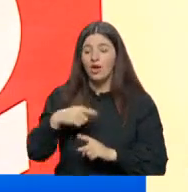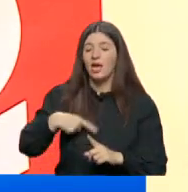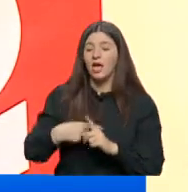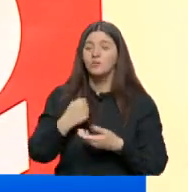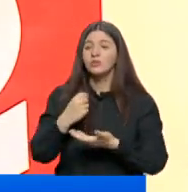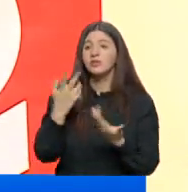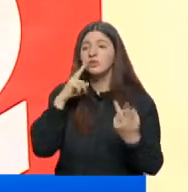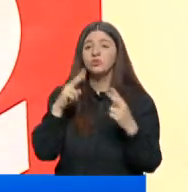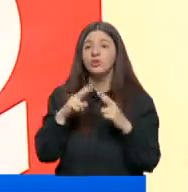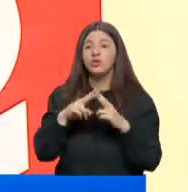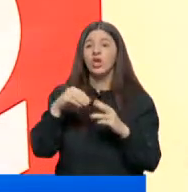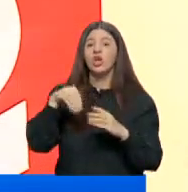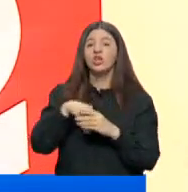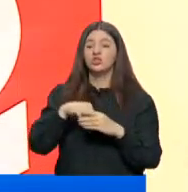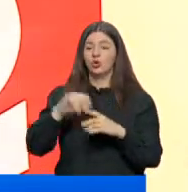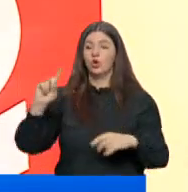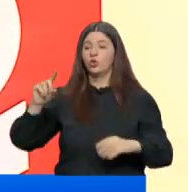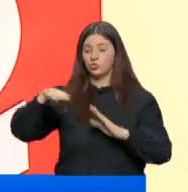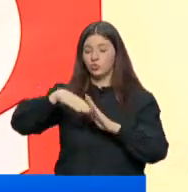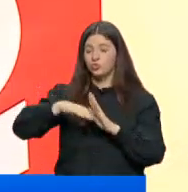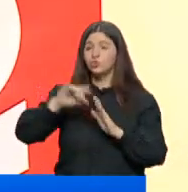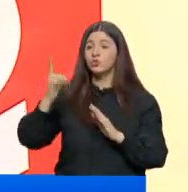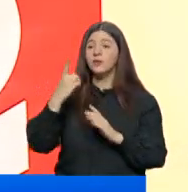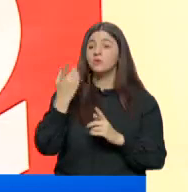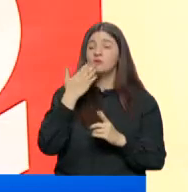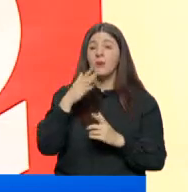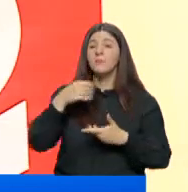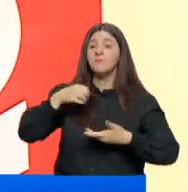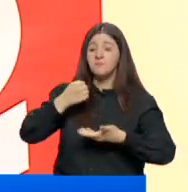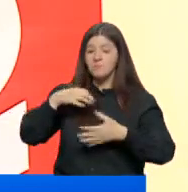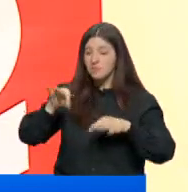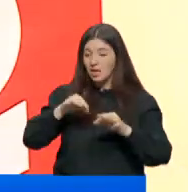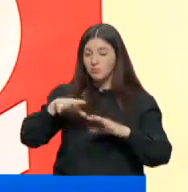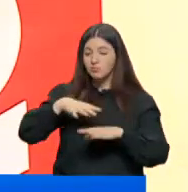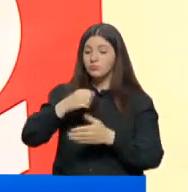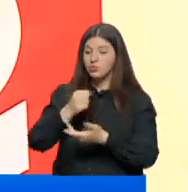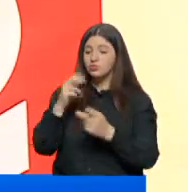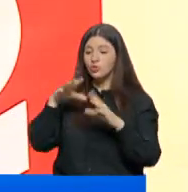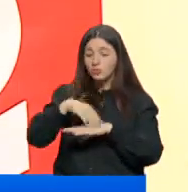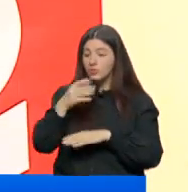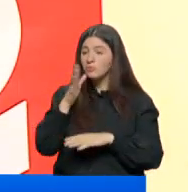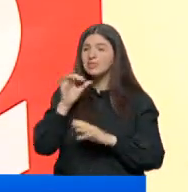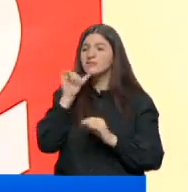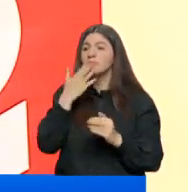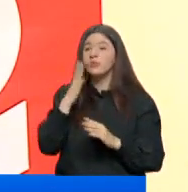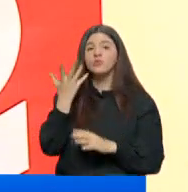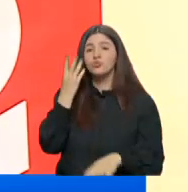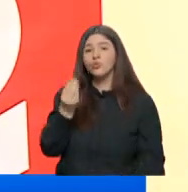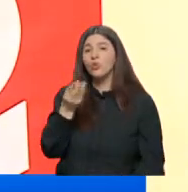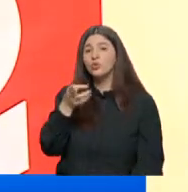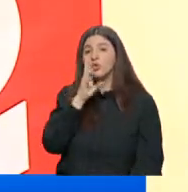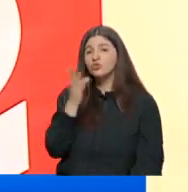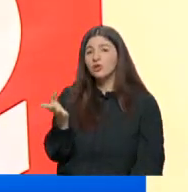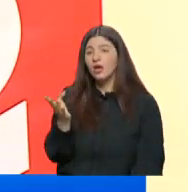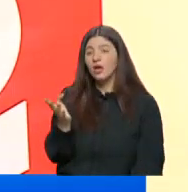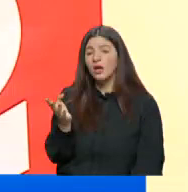nasıl görüşüleceğine ilişkin iç tüzükte bir hüküm yok. Plan Bütçe Komisyonu nasıl görüşeceğini bilmiyor. Meclis Genel Kurulu nasıl görüşeceğini bilmiyor. Sonuçta ne oldu biliyor musunuz?